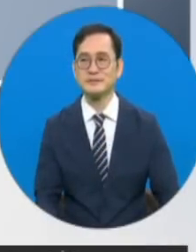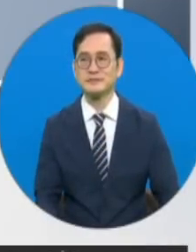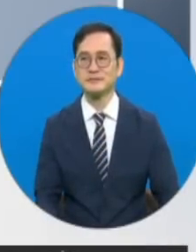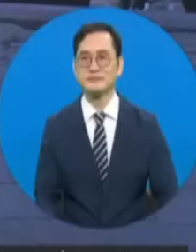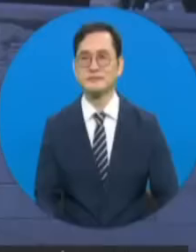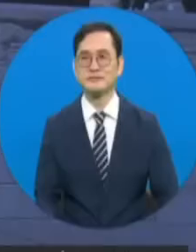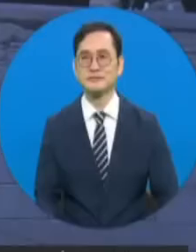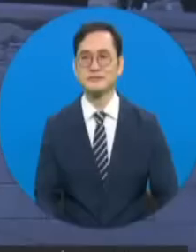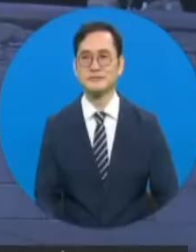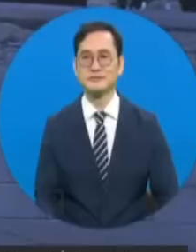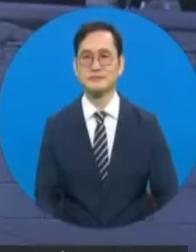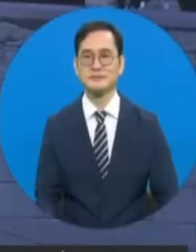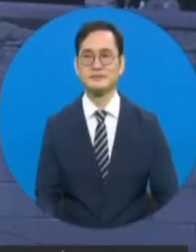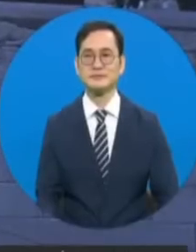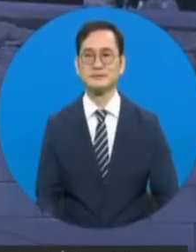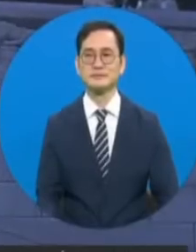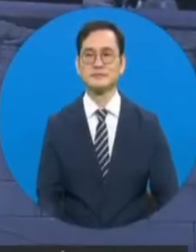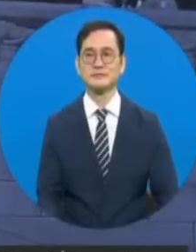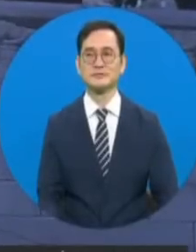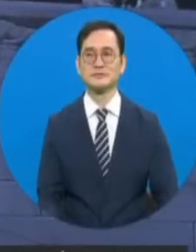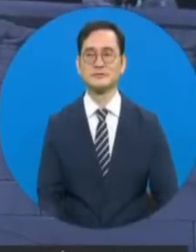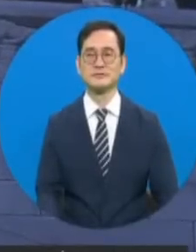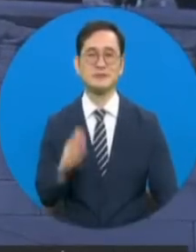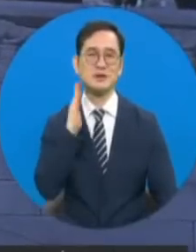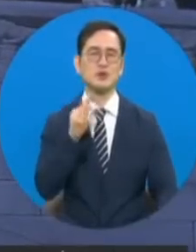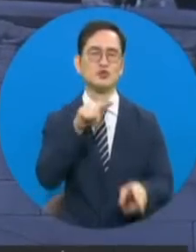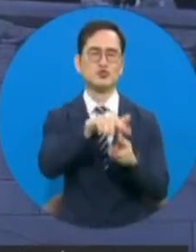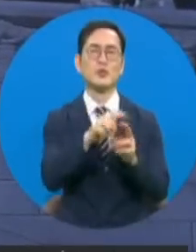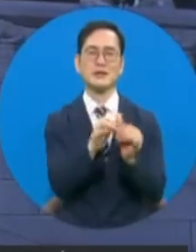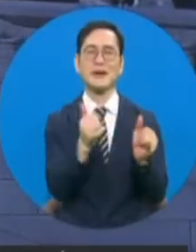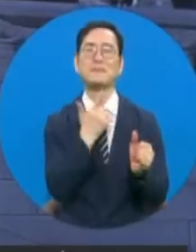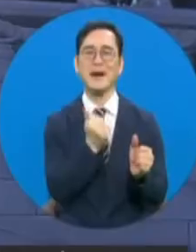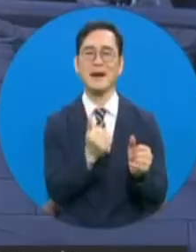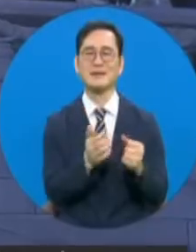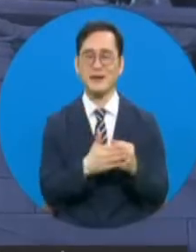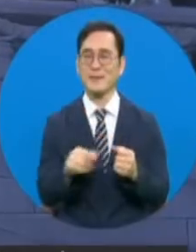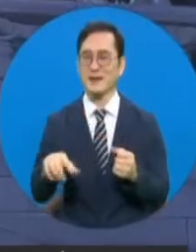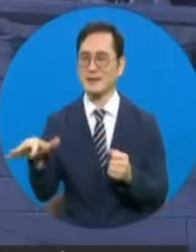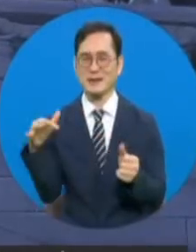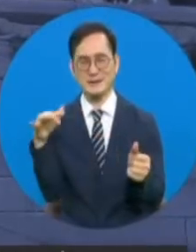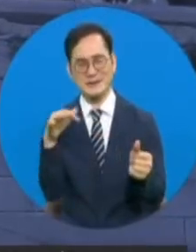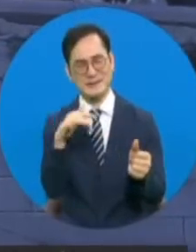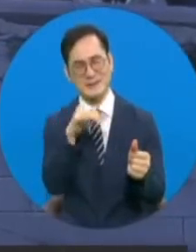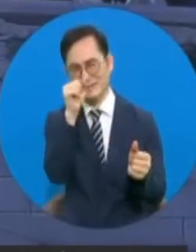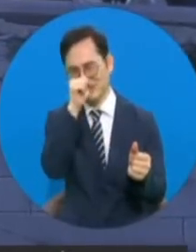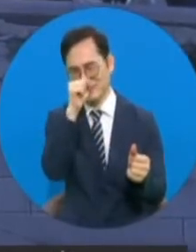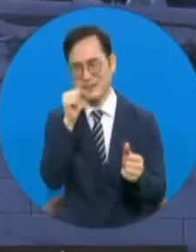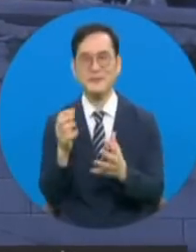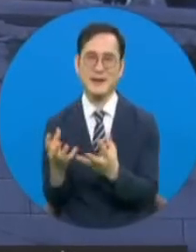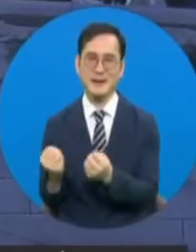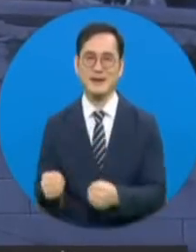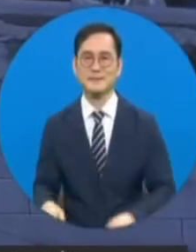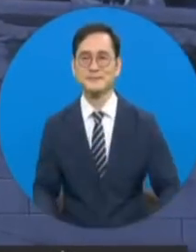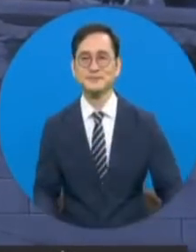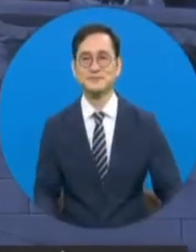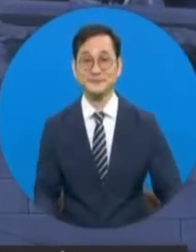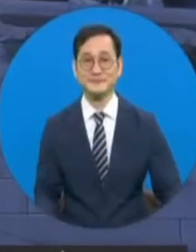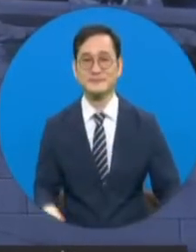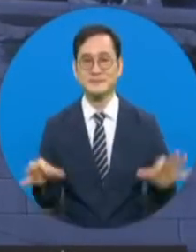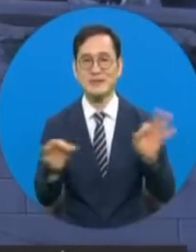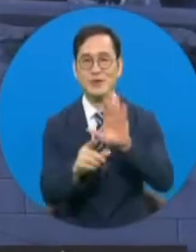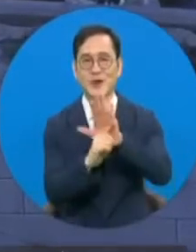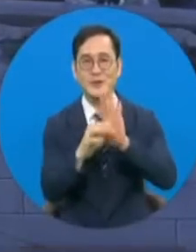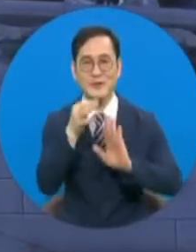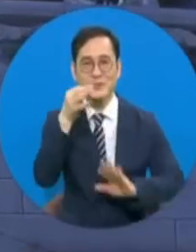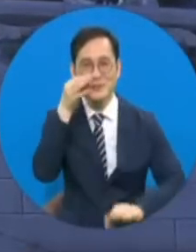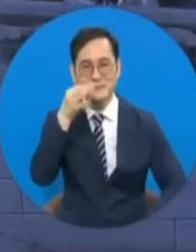대선 후보였기 때문에 그만큼 지지자들의 지지가 경고하다라는 측면으로도 볼 수 있겠죠 저희들은 60조 광고